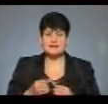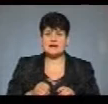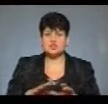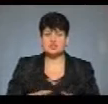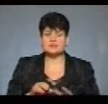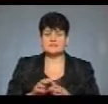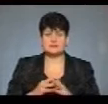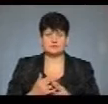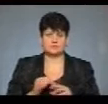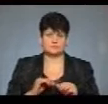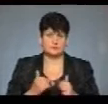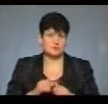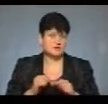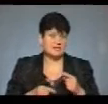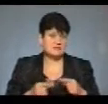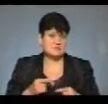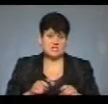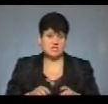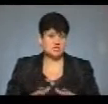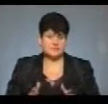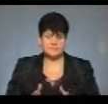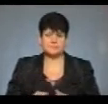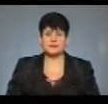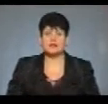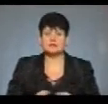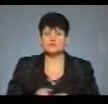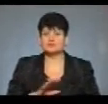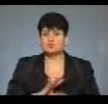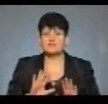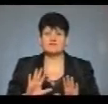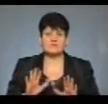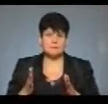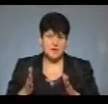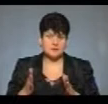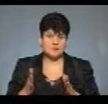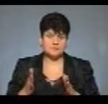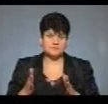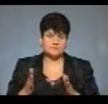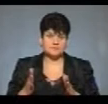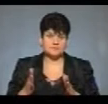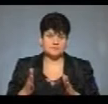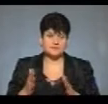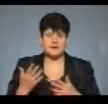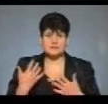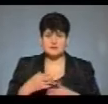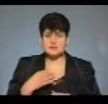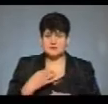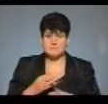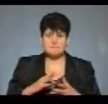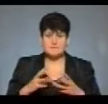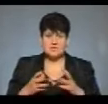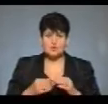селищною комісією. Можливо, якихось навіть спірних рішень. Також були випадки, коли, як я вже сказав,